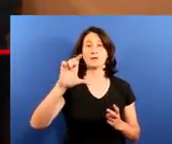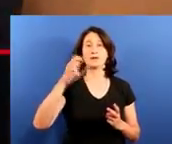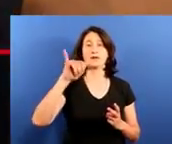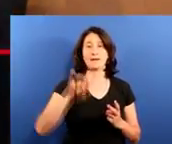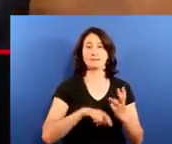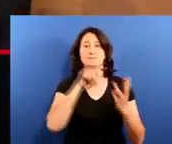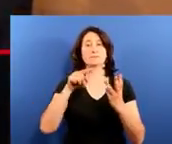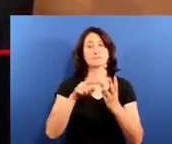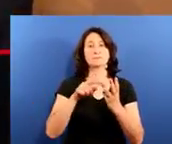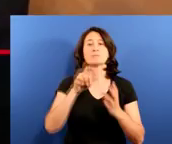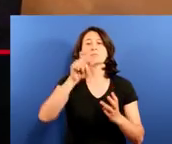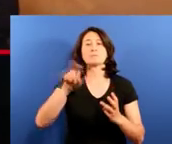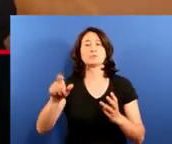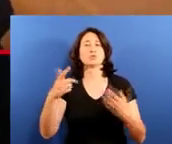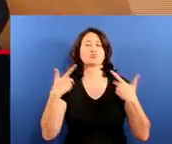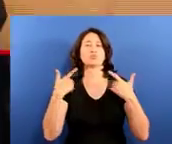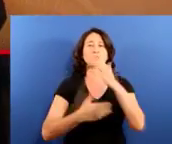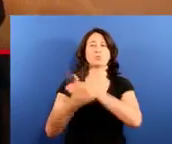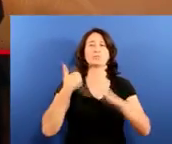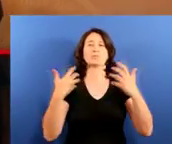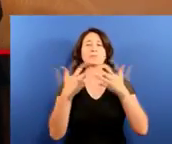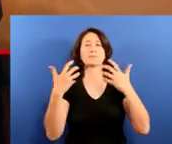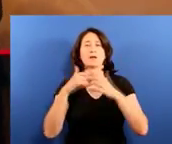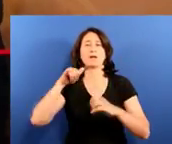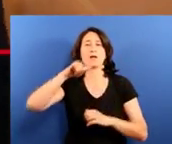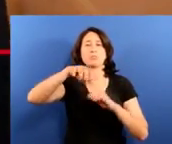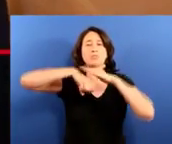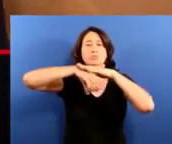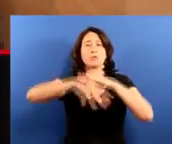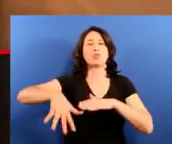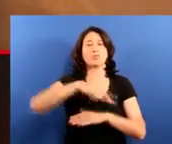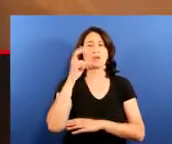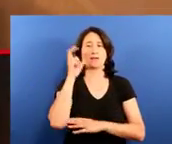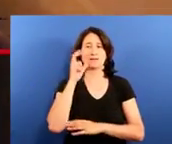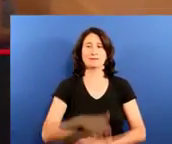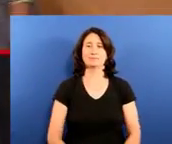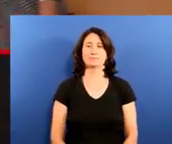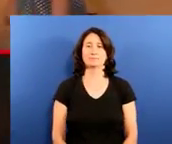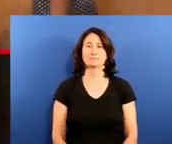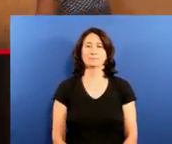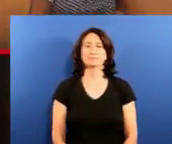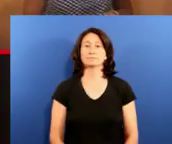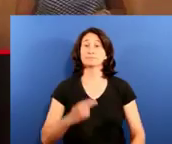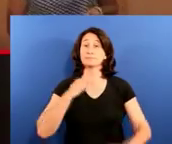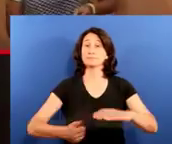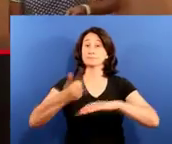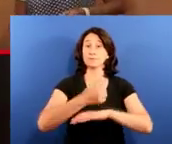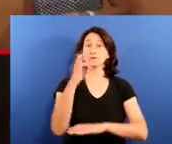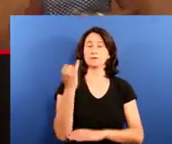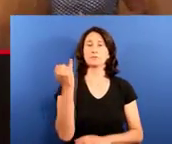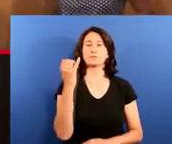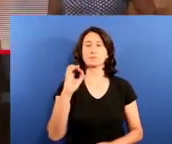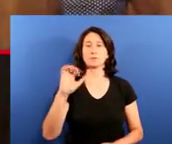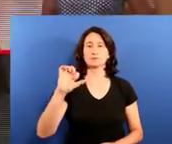beren jokabide, zerbitzu eta jokai eragatik bizkaitaren balioen sustapenerako lagundu duten pertsona fiziko edo